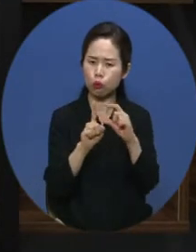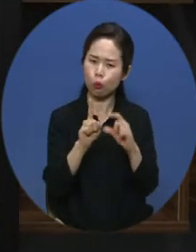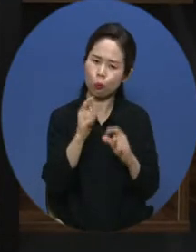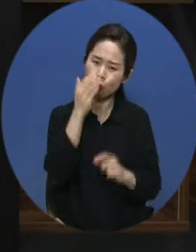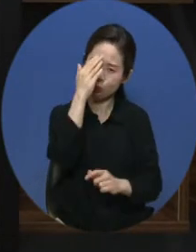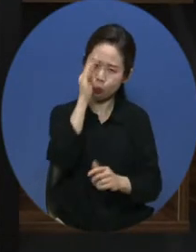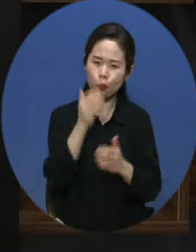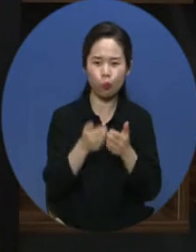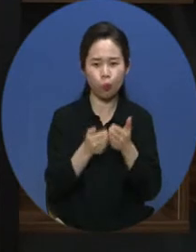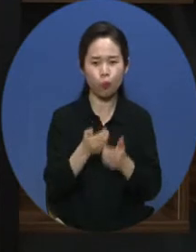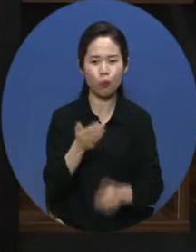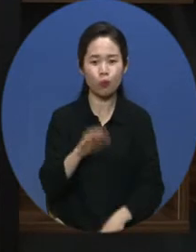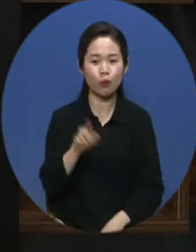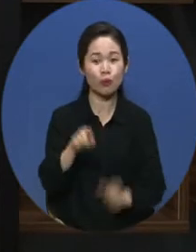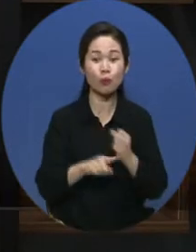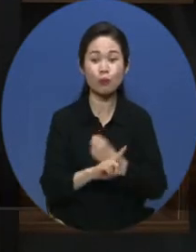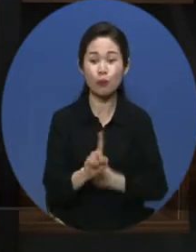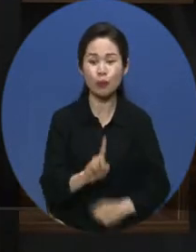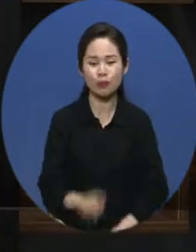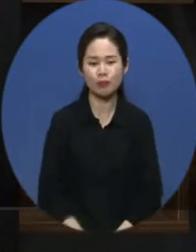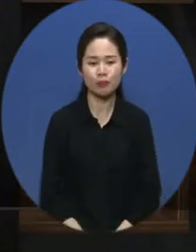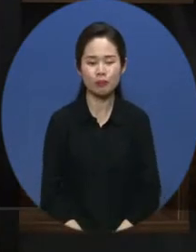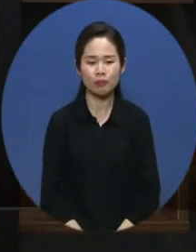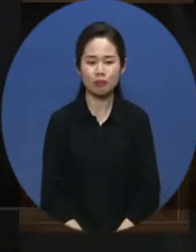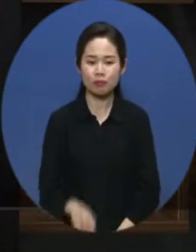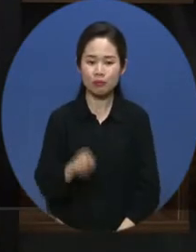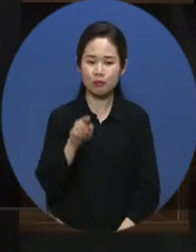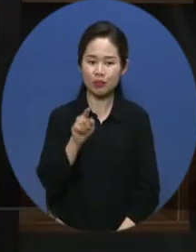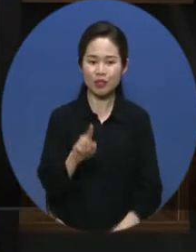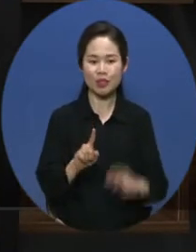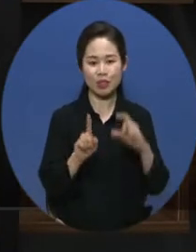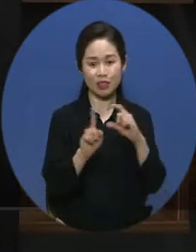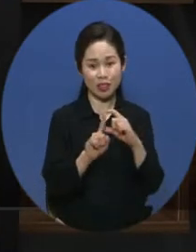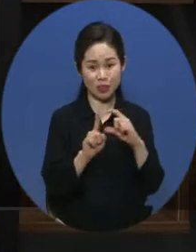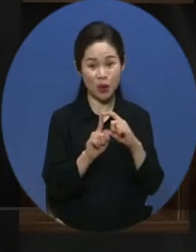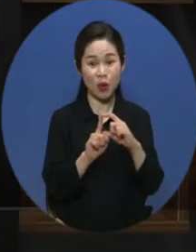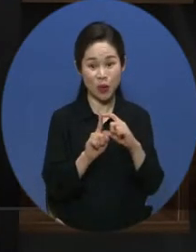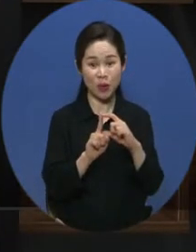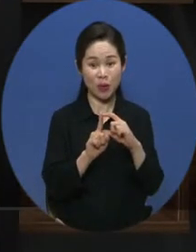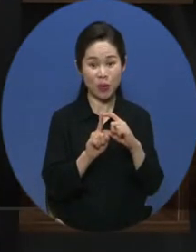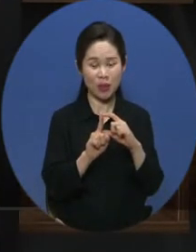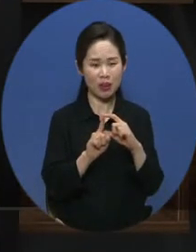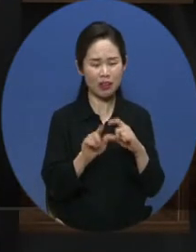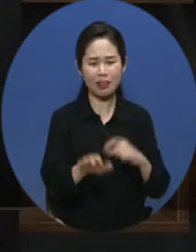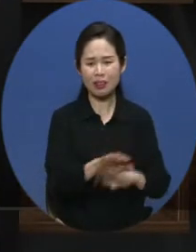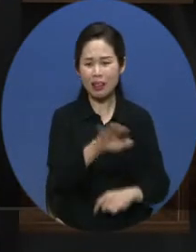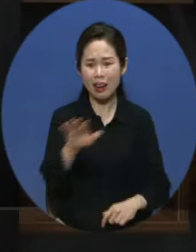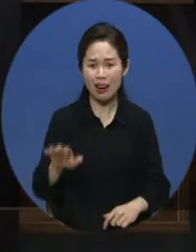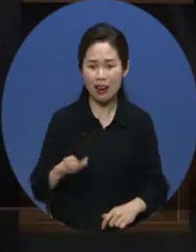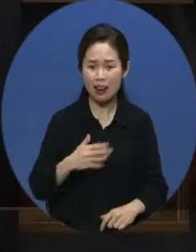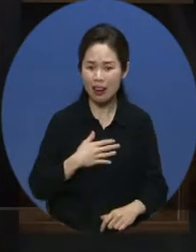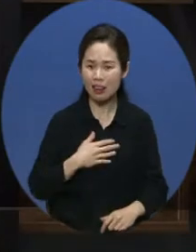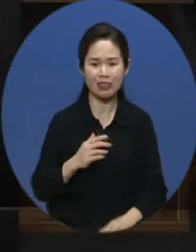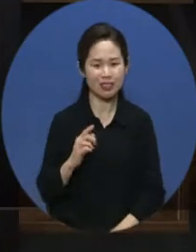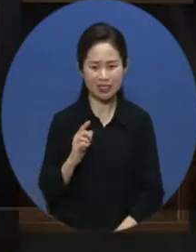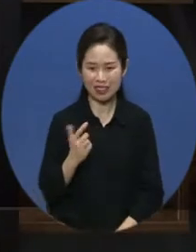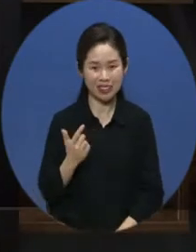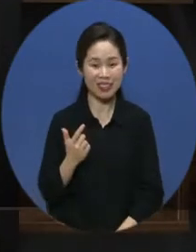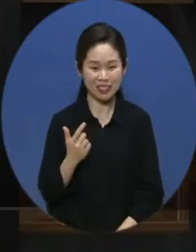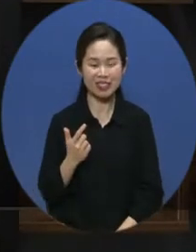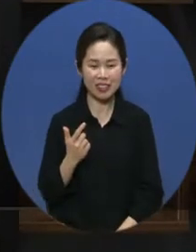걸 의미하는 건가요? 느린 학습자라는 말이 아직까지는 이렇게 많은 사람들이 알고 있는 용어는 아닌데요. 이제